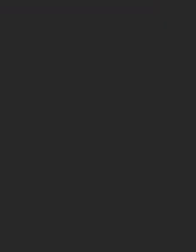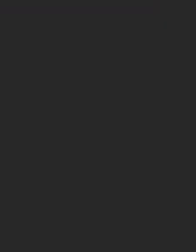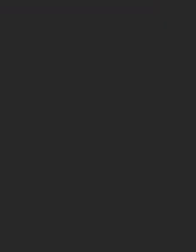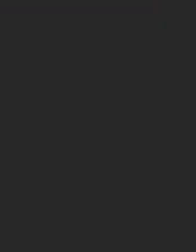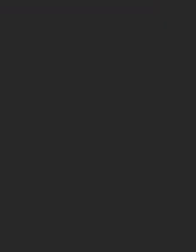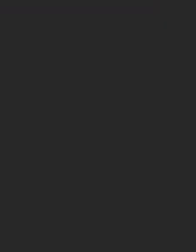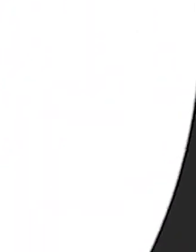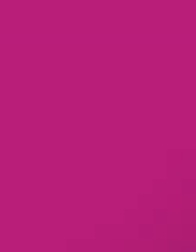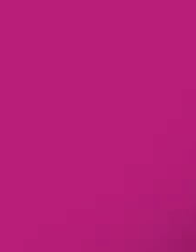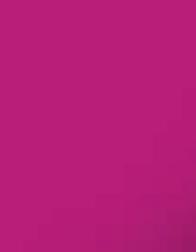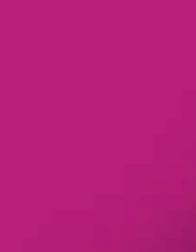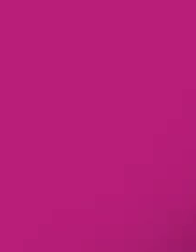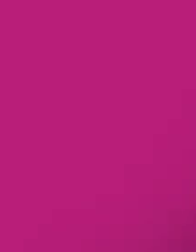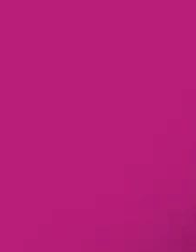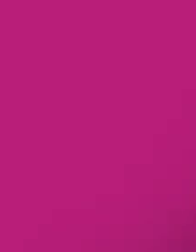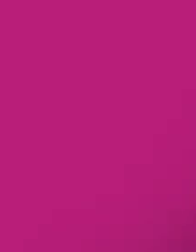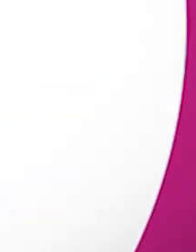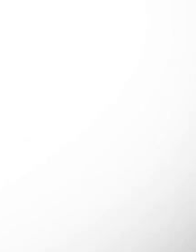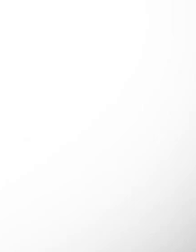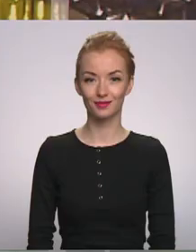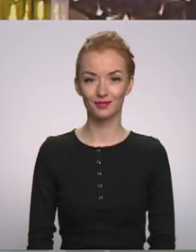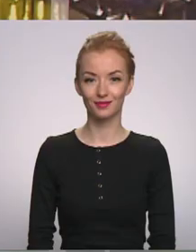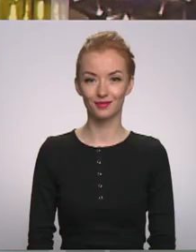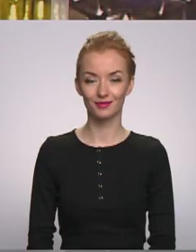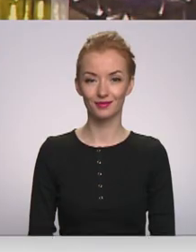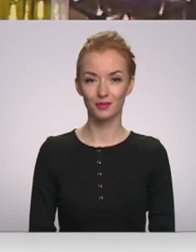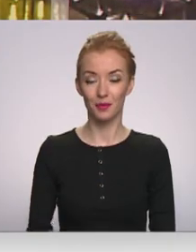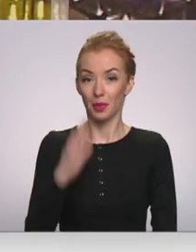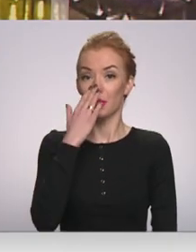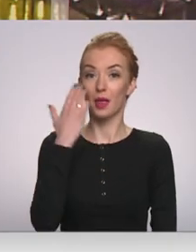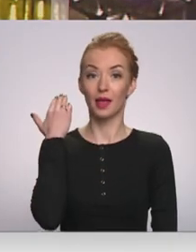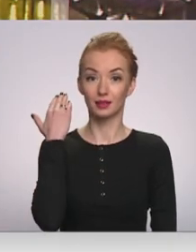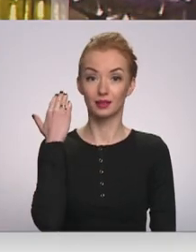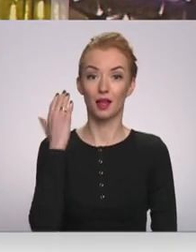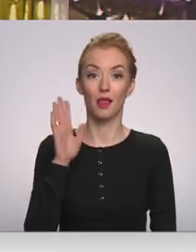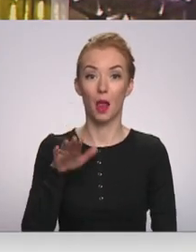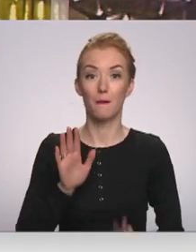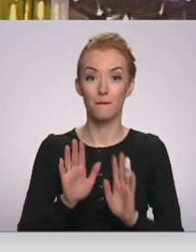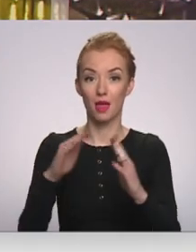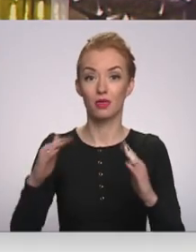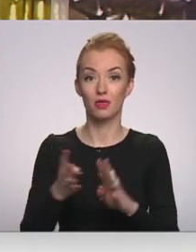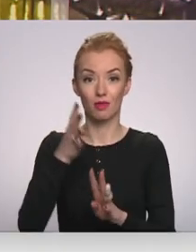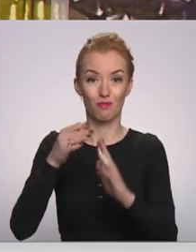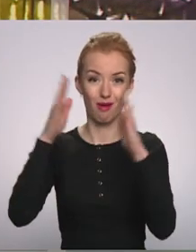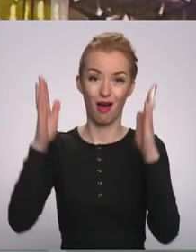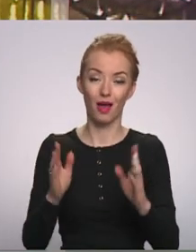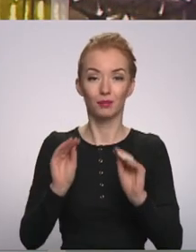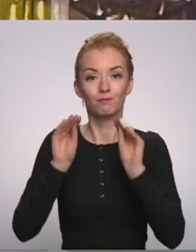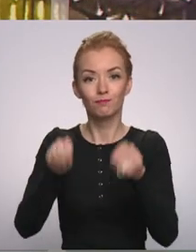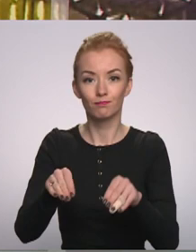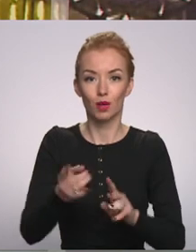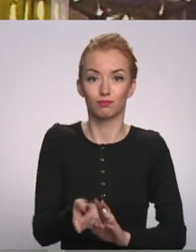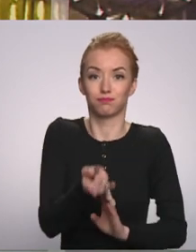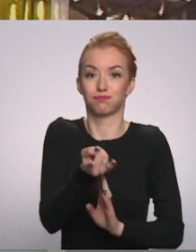Re! Viss ēters ir te! Vēl nesen, lai pie daudzdzīvokļu mājām ierīkotu pacēlāju vai uzbrauktuvi,